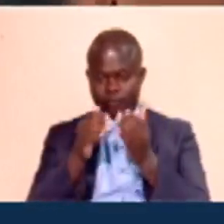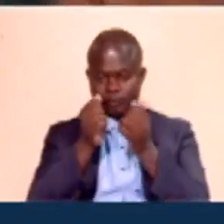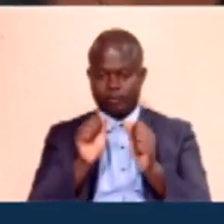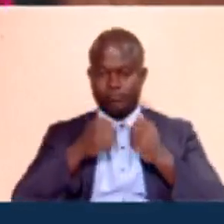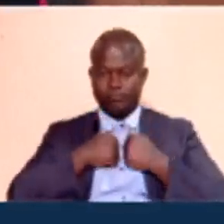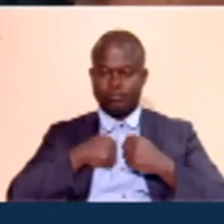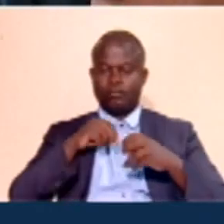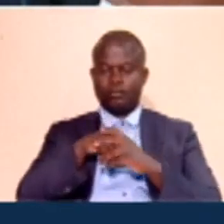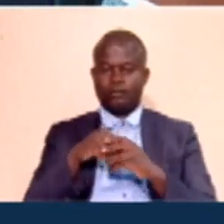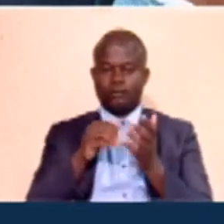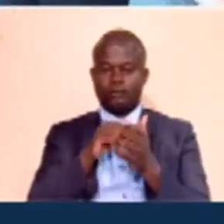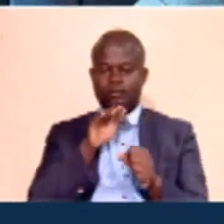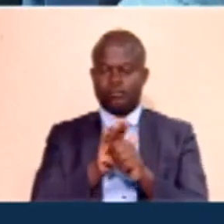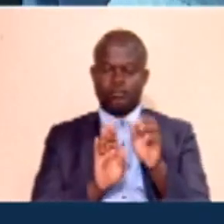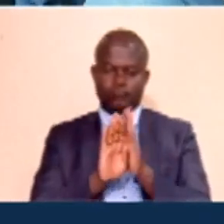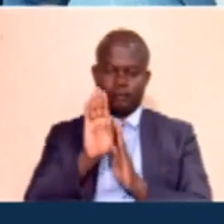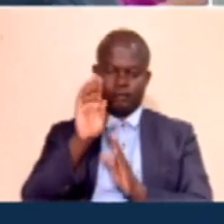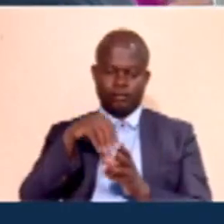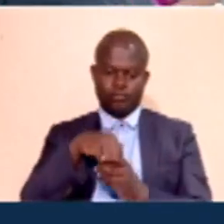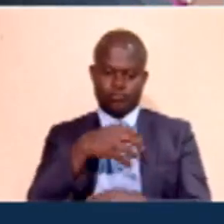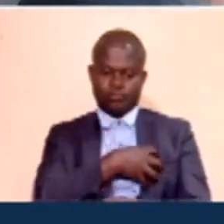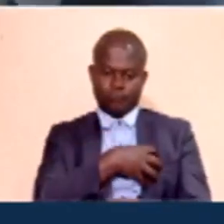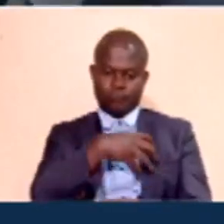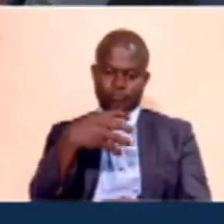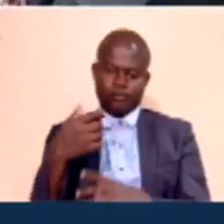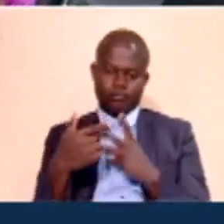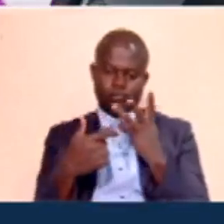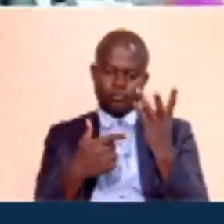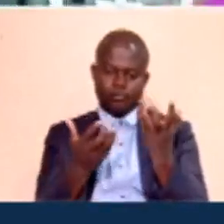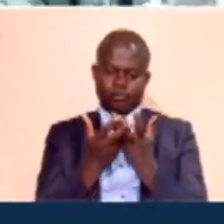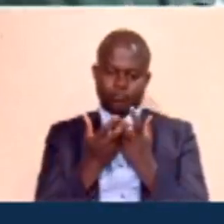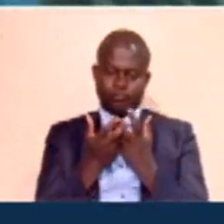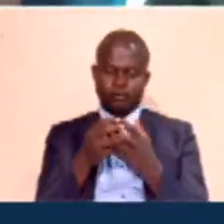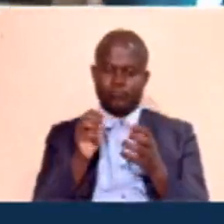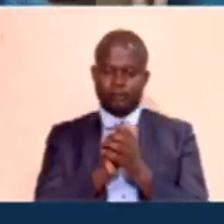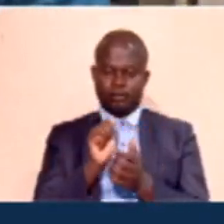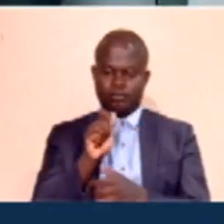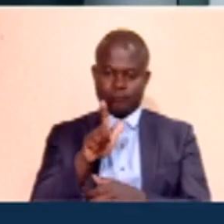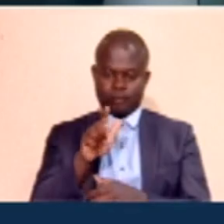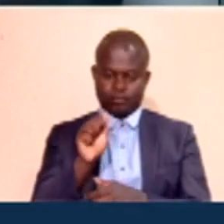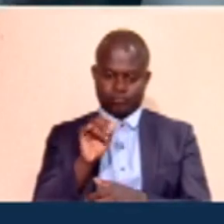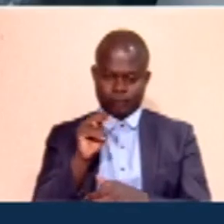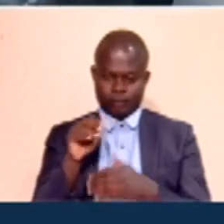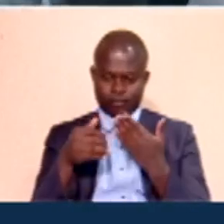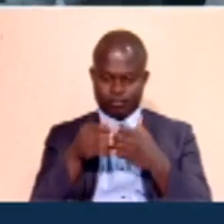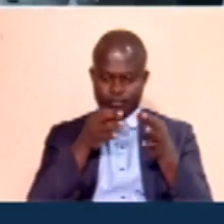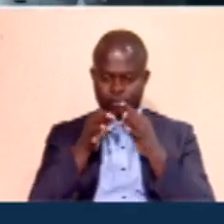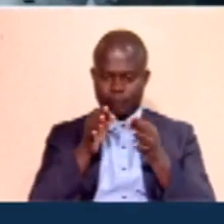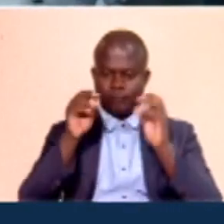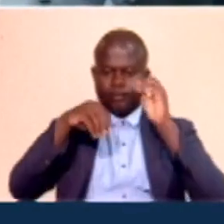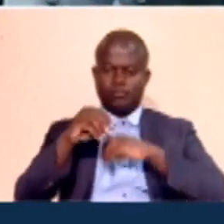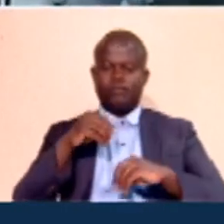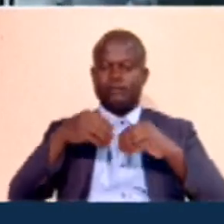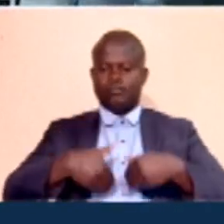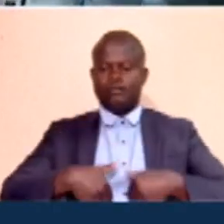u Rwanda rurimo, cyane cyane mu kwiteza imbere mu by'ubukungu. Ibi akaba bihuriraho na Alain Shuti, nawe ugaruka ku musanzu w'urubyiruko rw'u